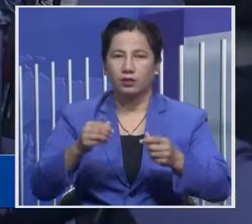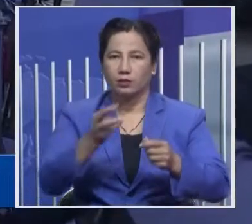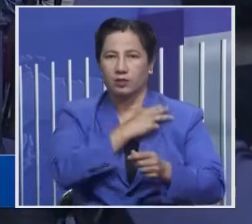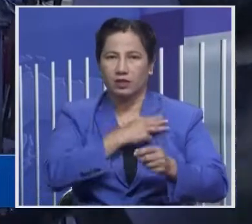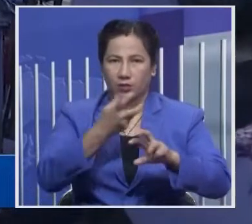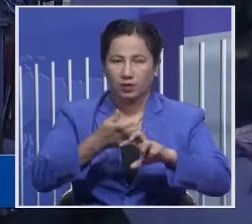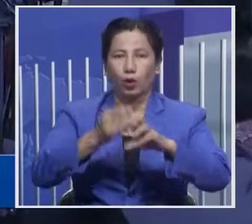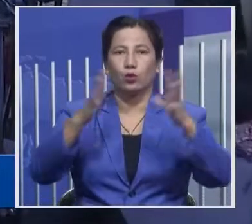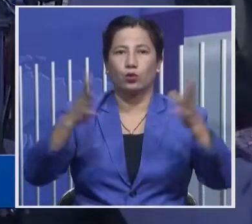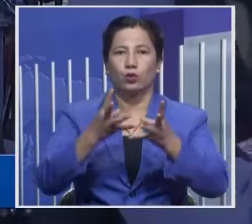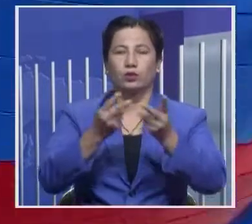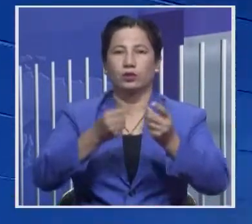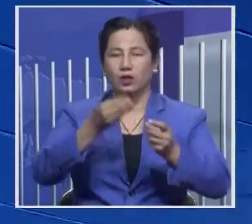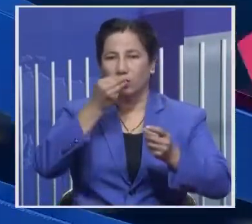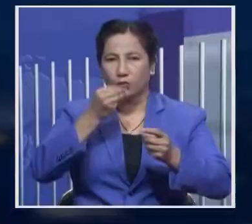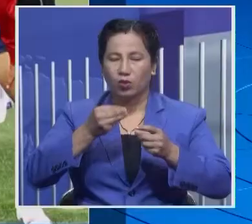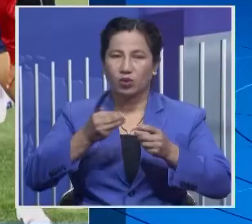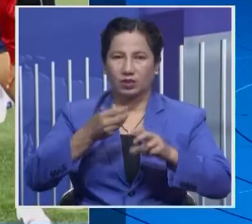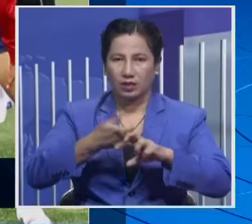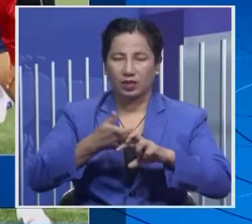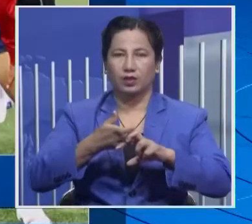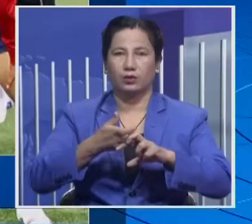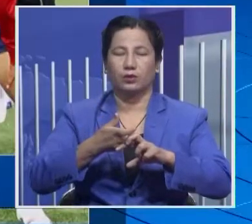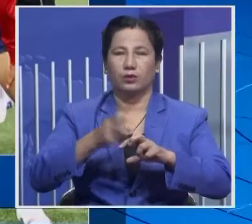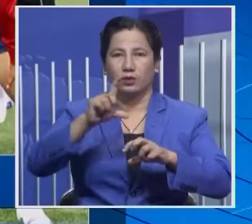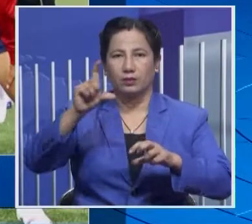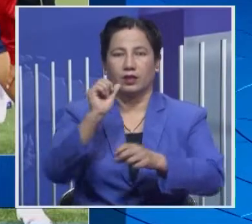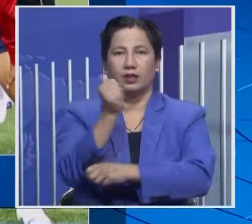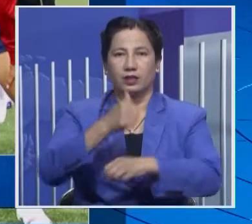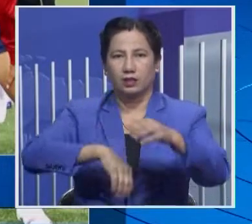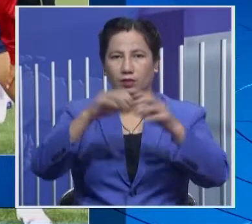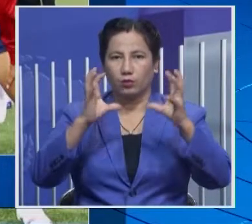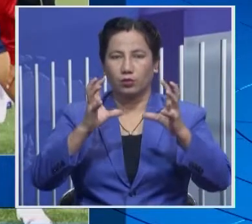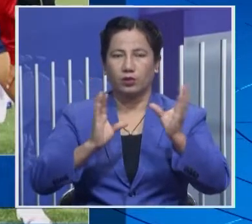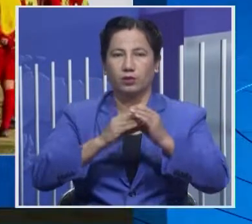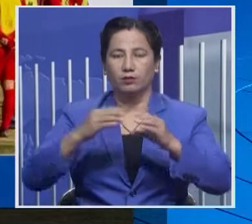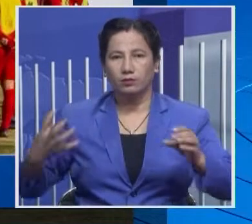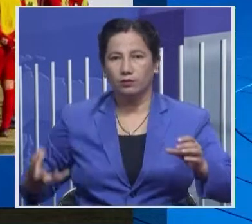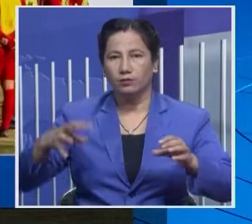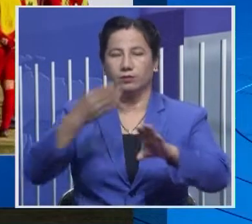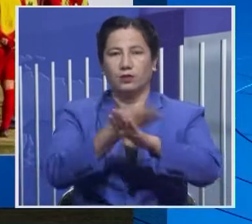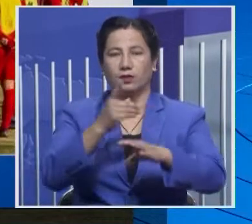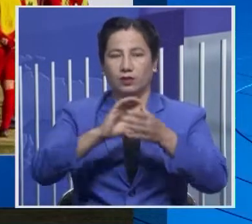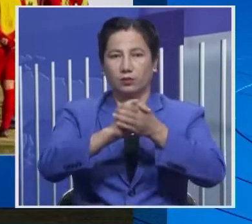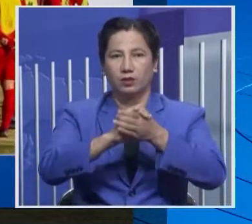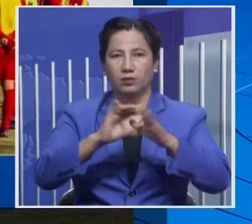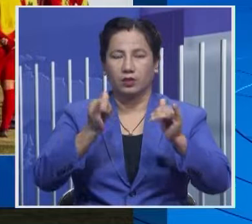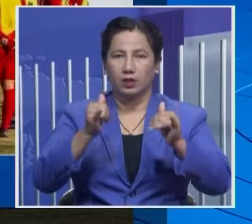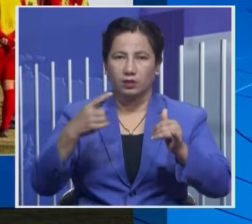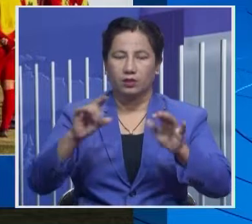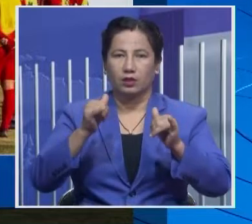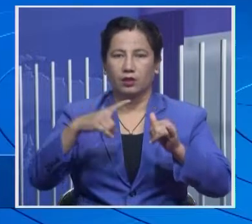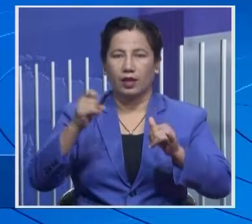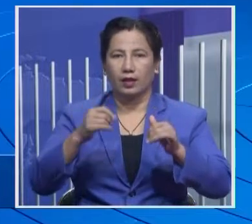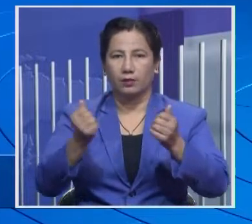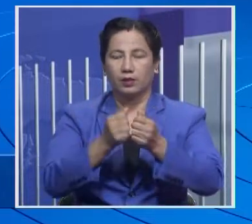सङ्कटसँगै ठूलो जनसङ्ख्या भोकमरीको जोखिममा। र नेपाली राष्ट्रिय फुटबल टोलीले बङ्गलादेश विरुद्धको एउटा महत्त्वपूर्ण खेल खेल्ने, खेलका लागि